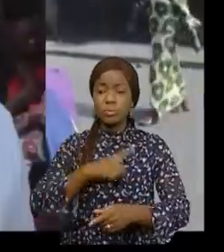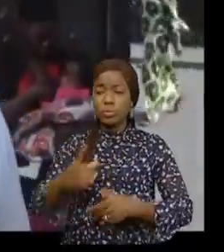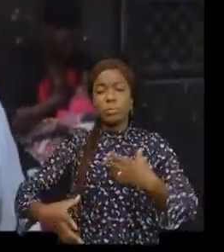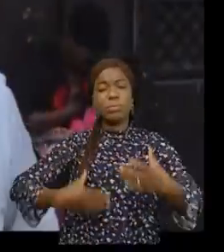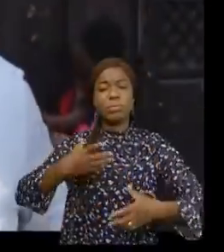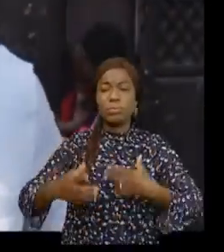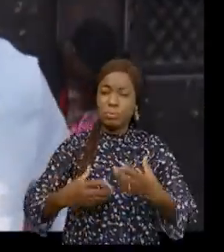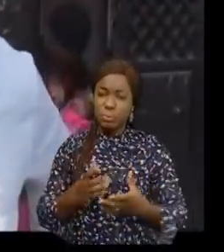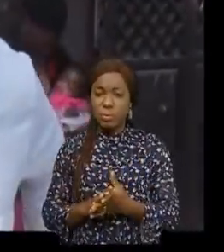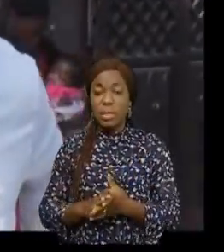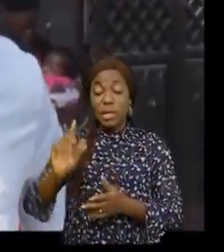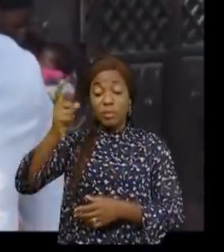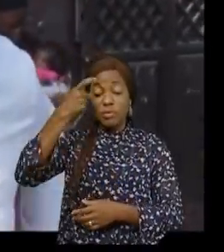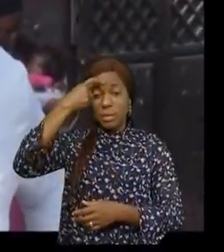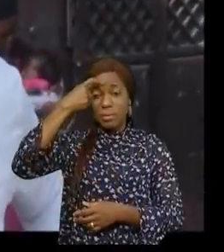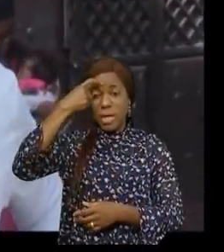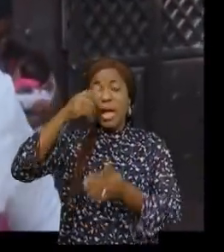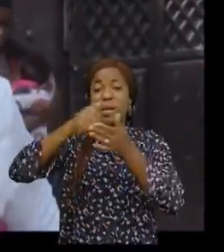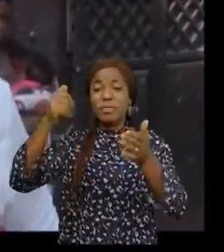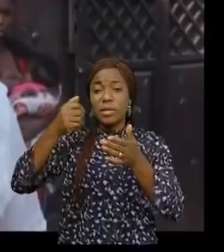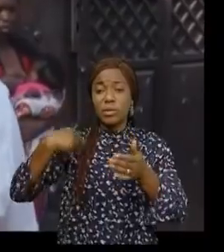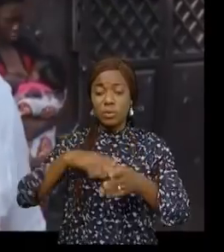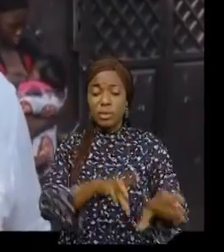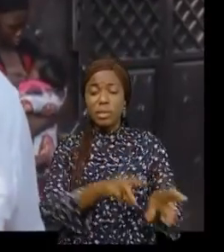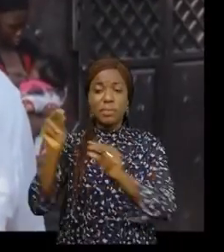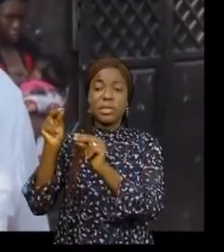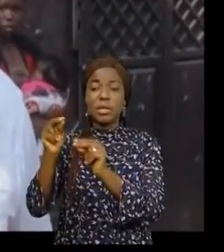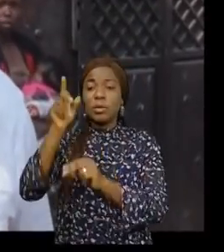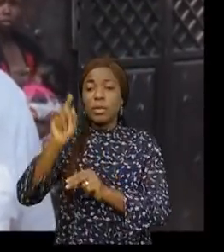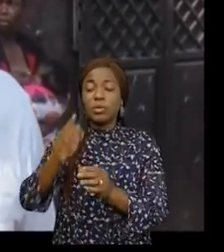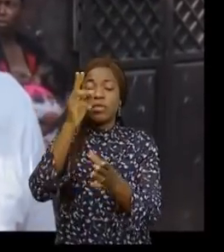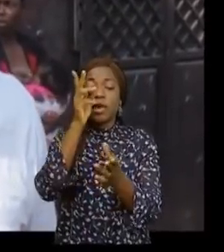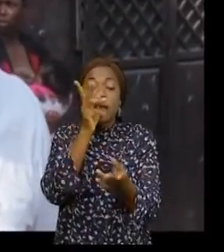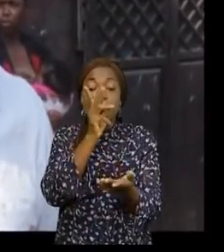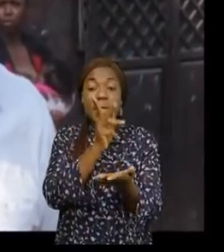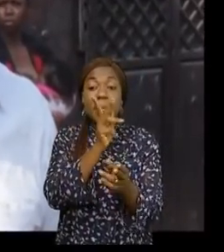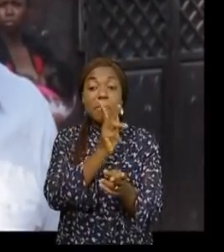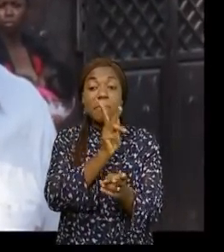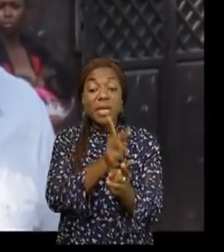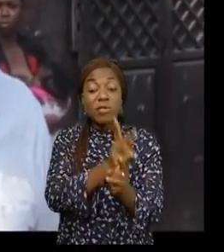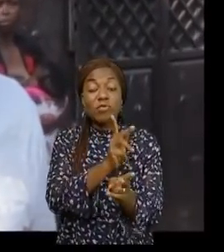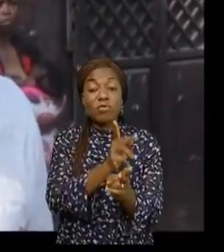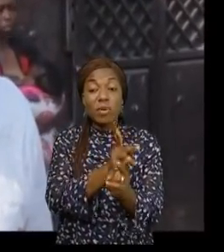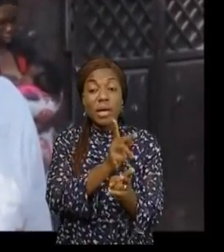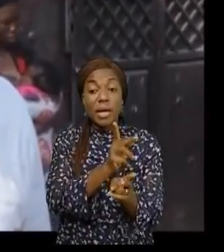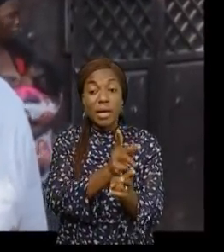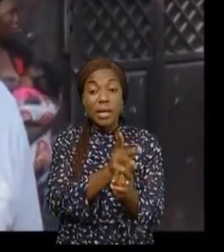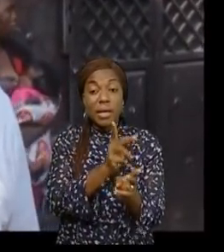Le gouvernement est déplacé dans le prévoir et attendre.